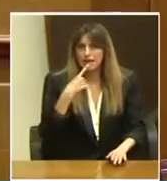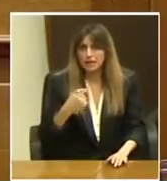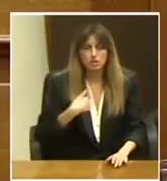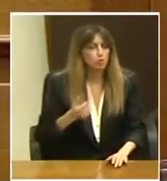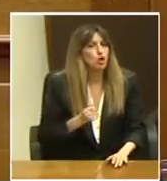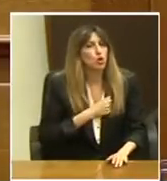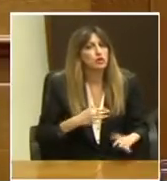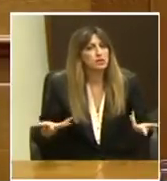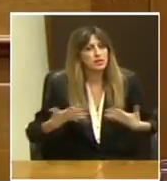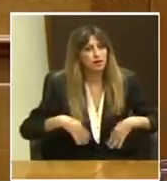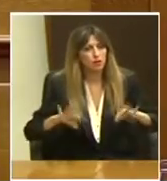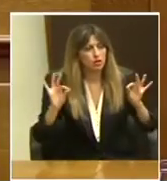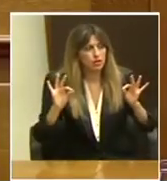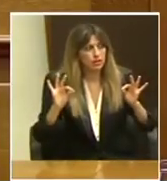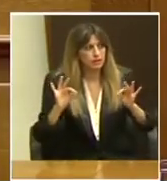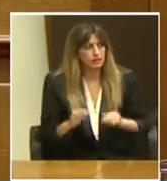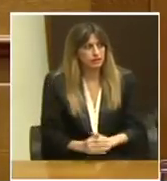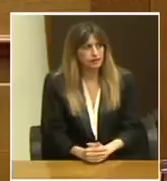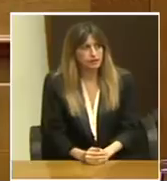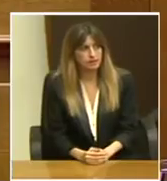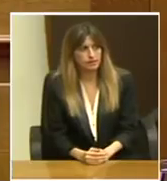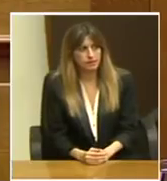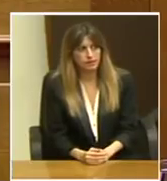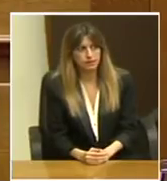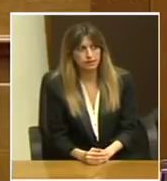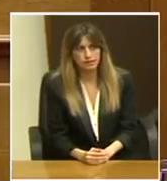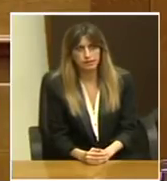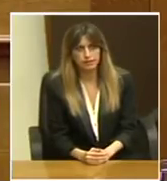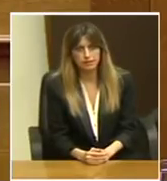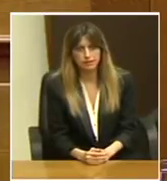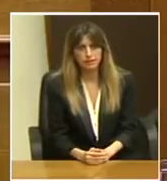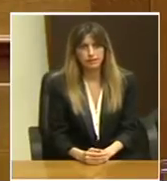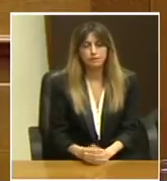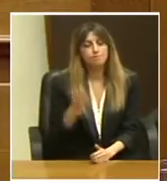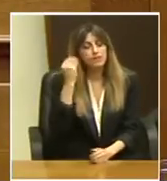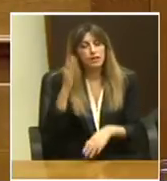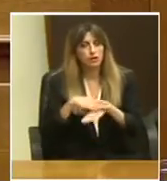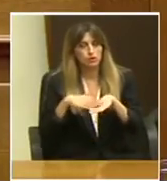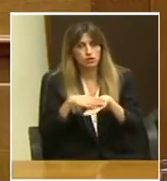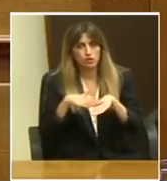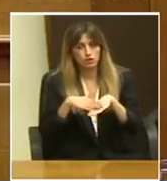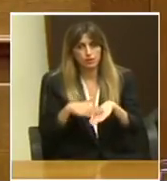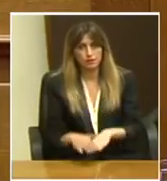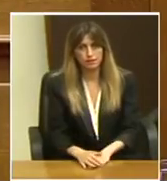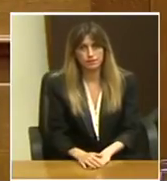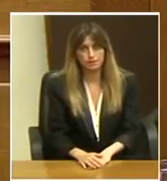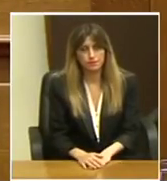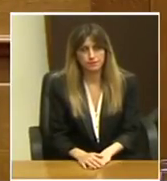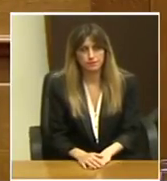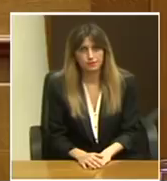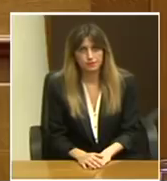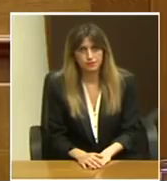Όλοι σας θέλετε να το λύσει το ζήτημα η κυβέρνηση συνασπισμού ΑΝΕΛ. Όλοι σας. Απλώς σε διαφορά με εμάς, ξέρετε τι είναι?